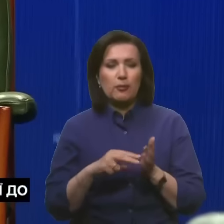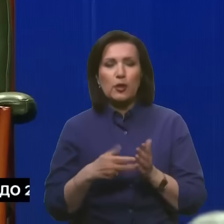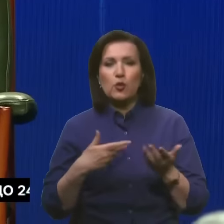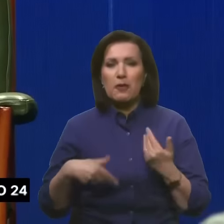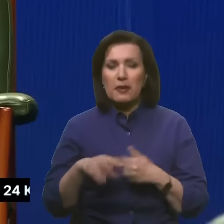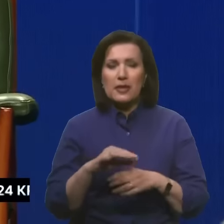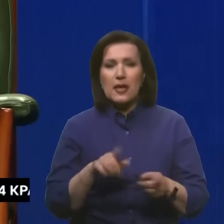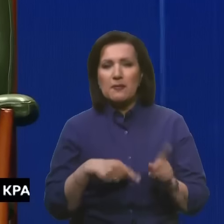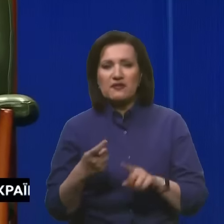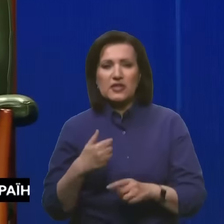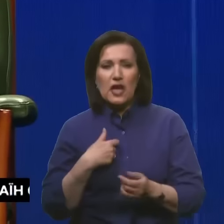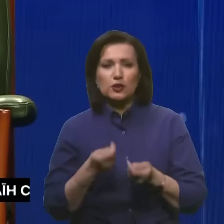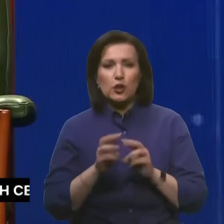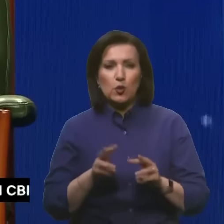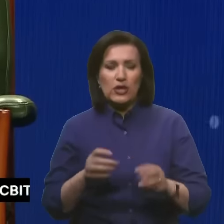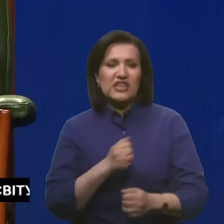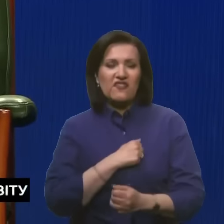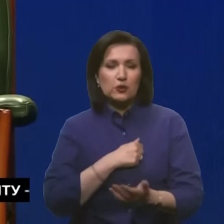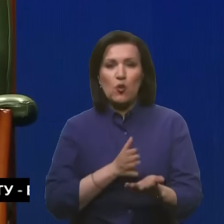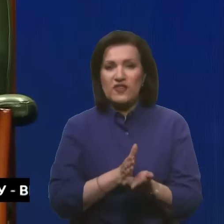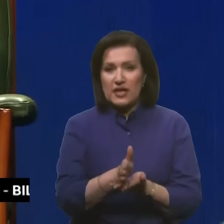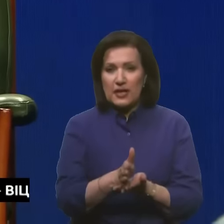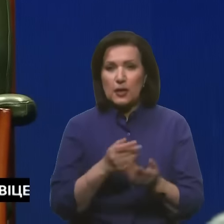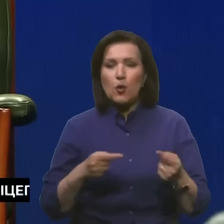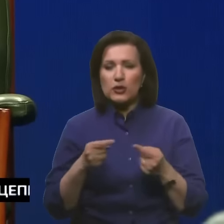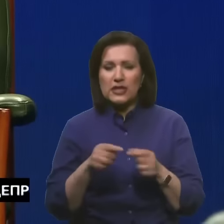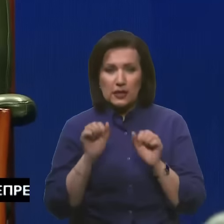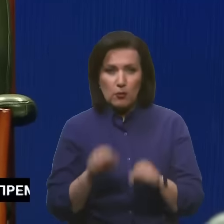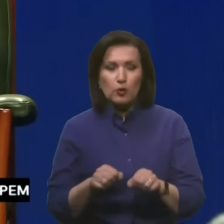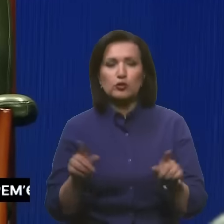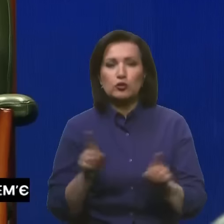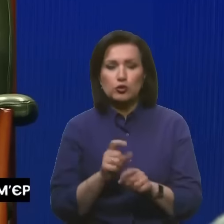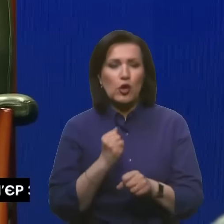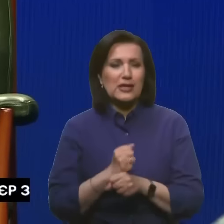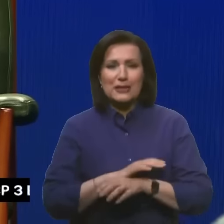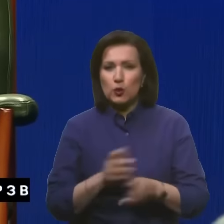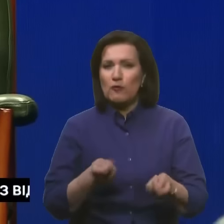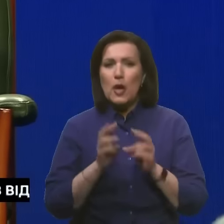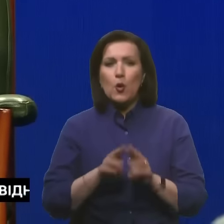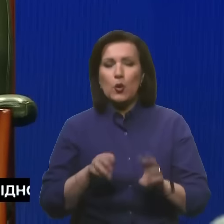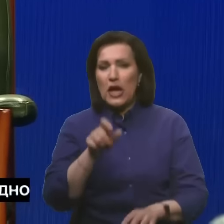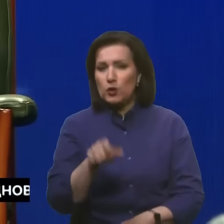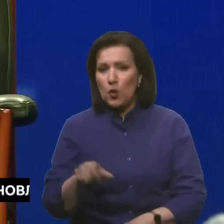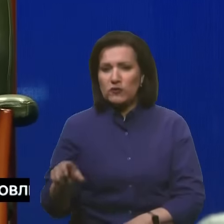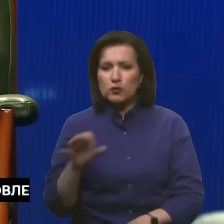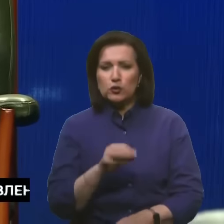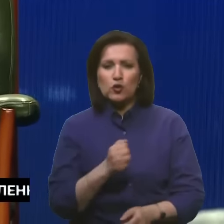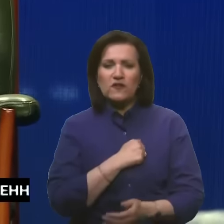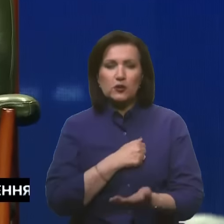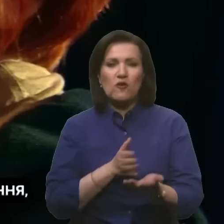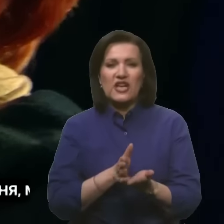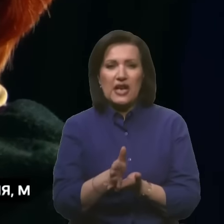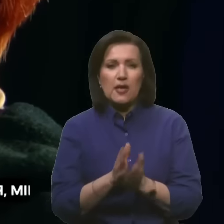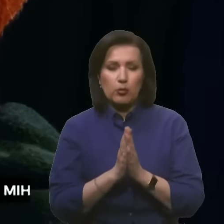ми перевести наш уряд на військові рейки? Конкретику можна? Що не зроблено урядовцями щодо військових рейок? Будь